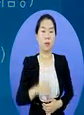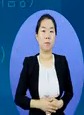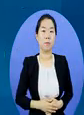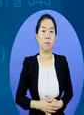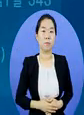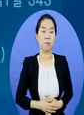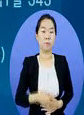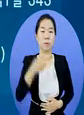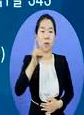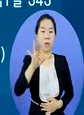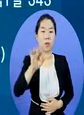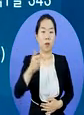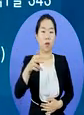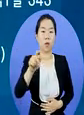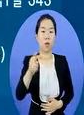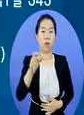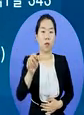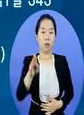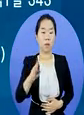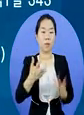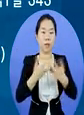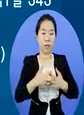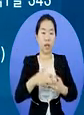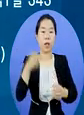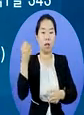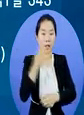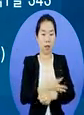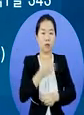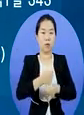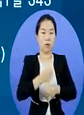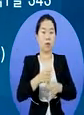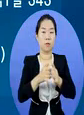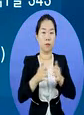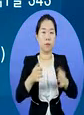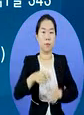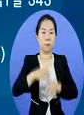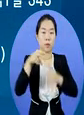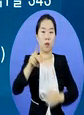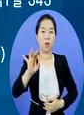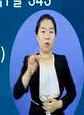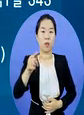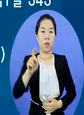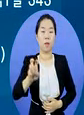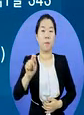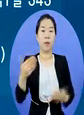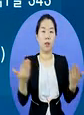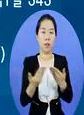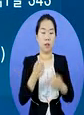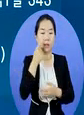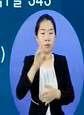적용됩니다. 대원산업 주식회사에서 기계 및 재료 분야 단순종사원을 채용합니다. 성남면에서 근무하게 되며